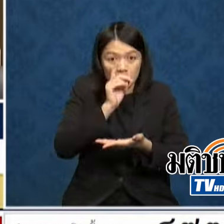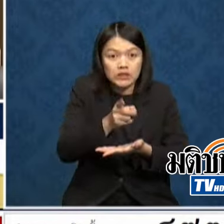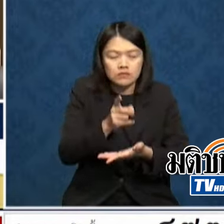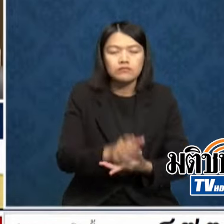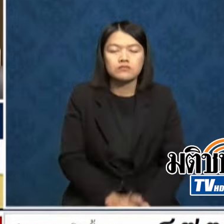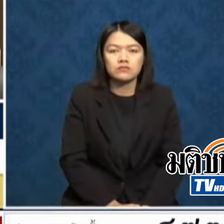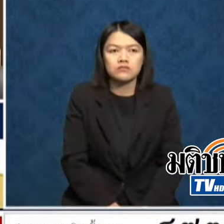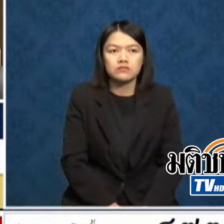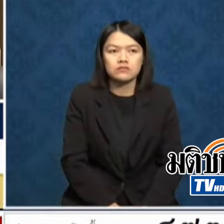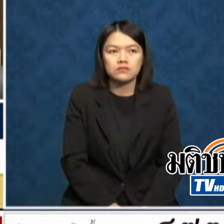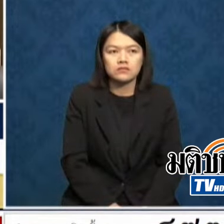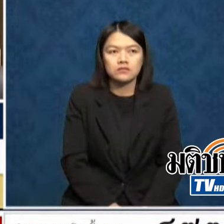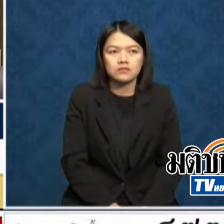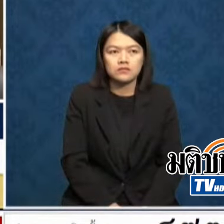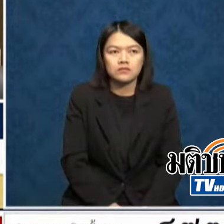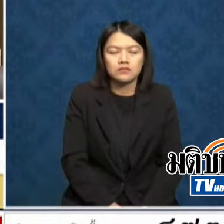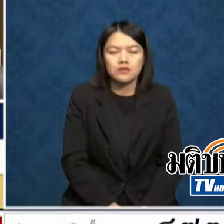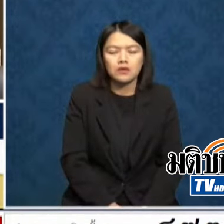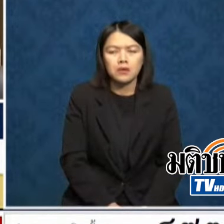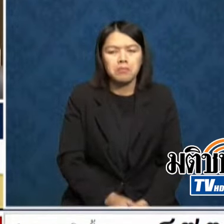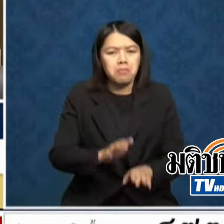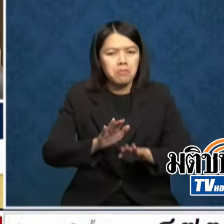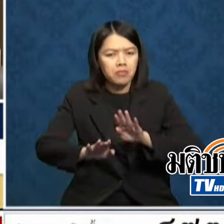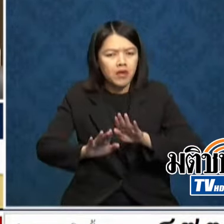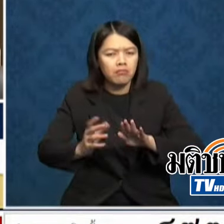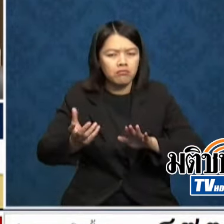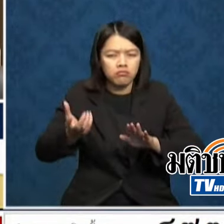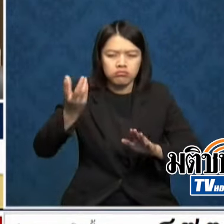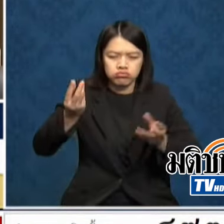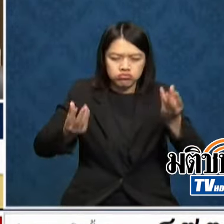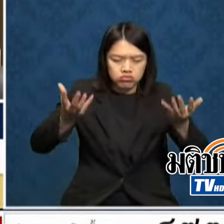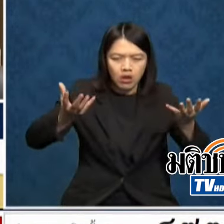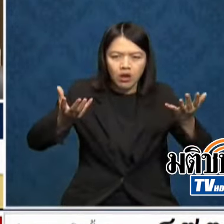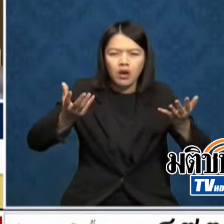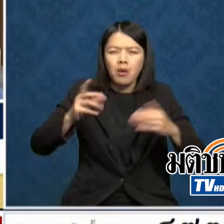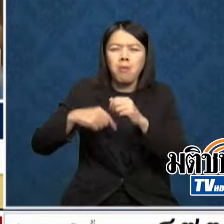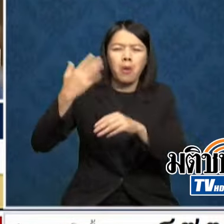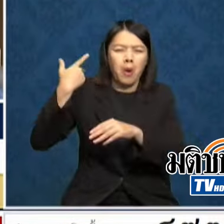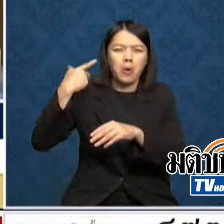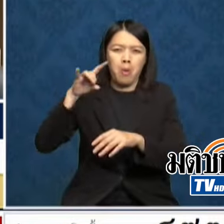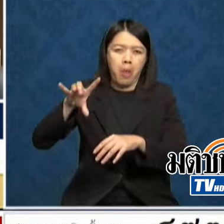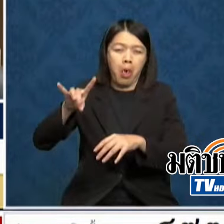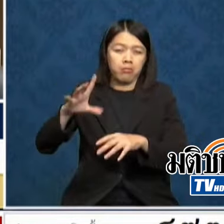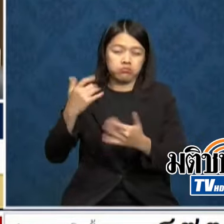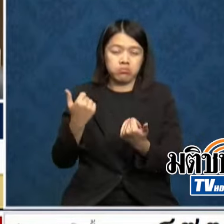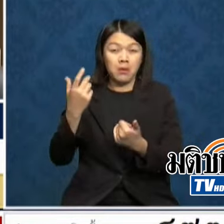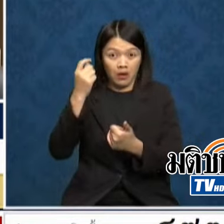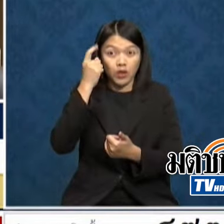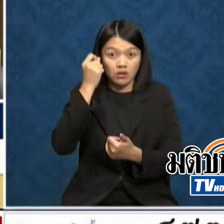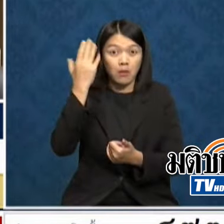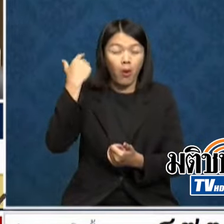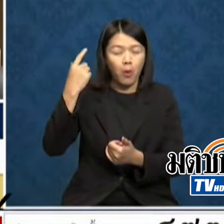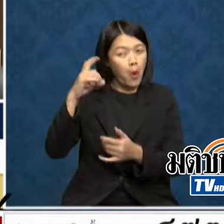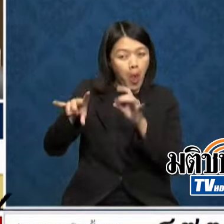มันมีทั้งน้ำหนักนะฮะก็โวยบอกว่าแต่สมัยก่อนมันดูเดือดกว่านี้การเมืองคงเข้าใจนะค